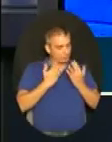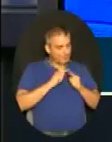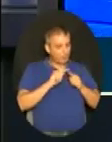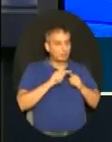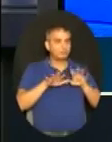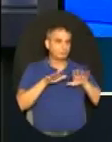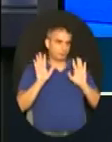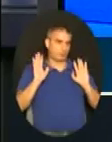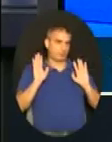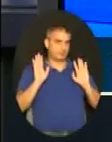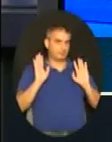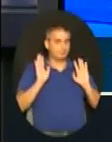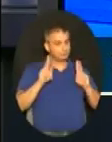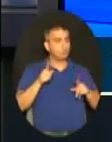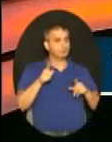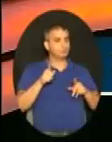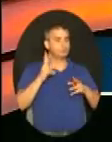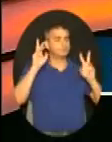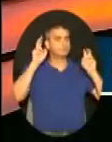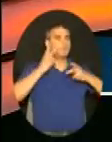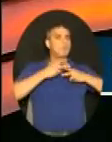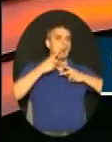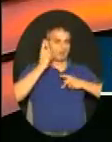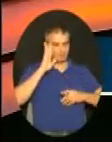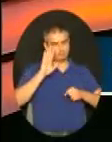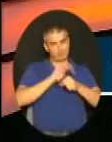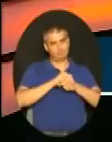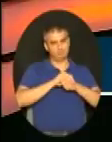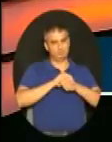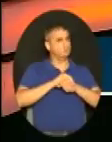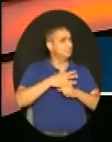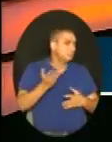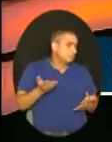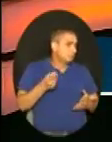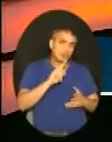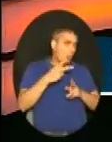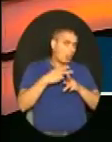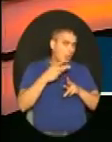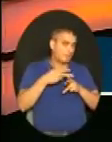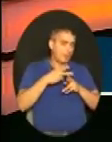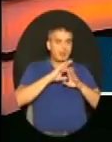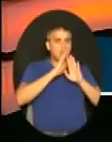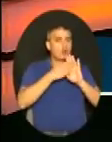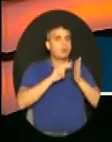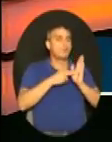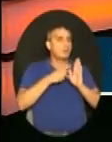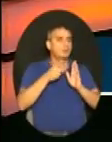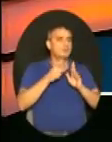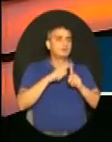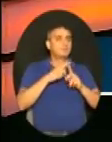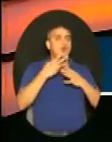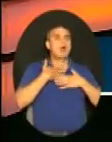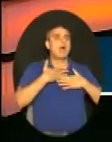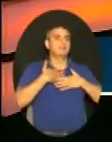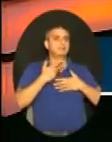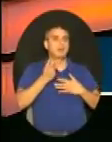בחודשים ממשלות כבר. אוקיי. יש לה מחלה אחת שכבר אפשר להבחן, אולי לא רק אותה, אלא את המערכת הפוליטית, וזה אסתמה,